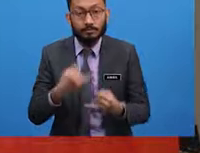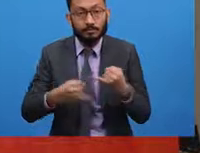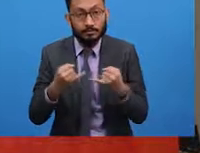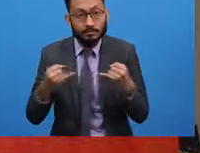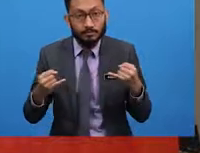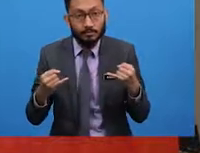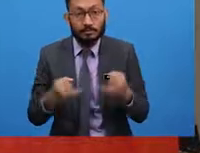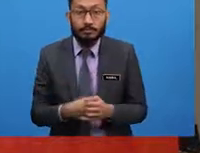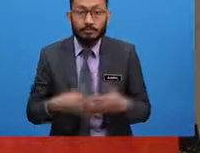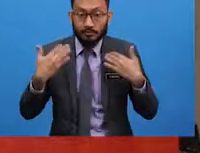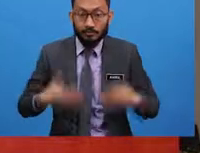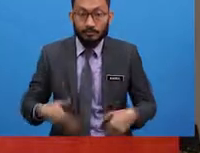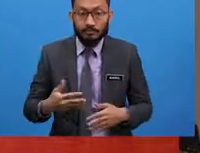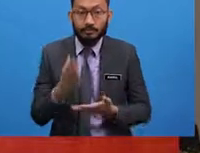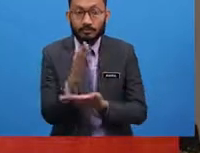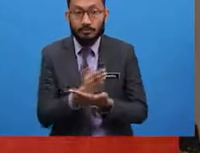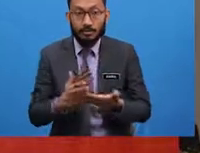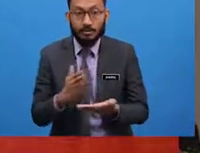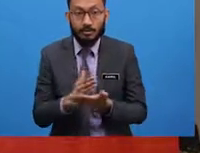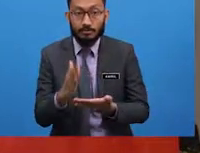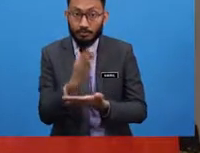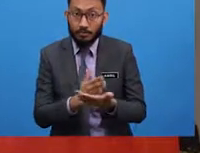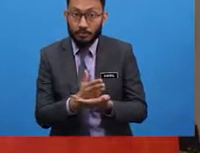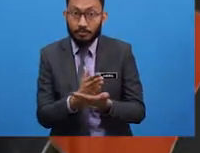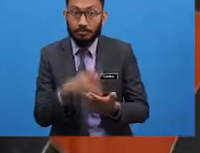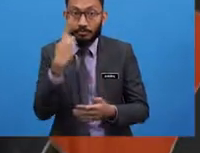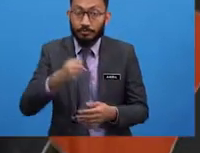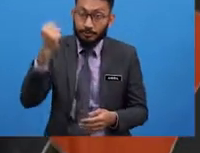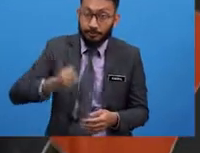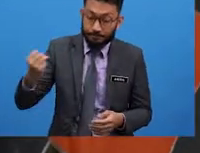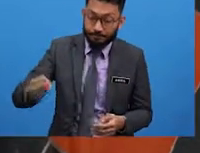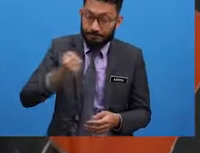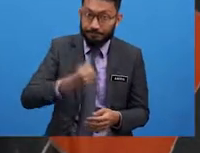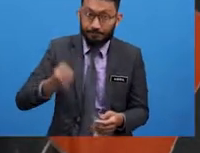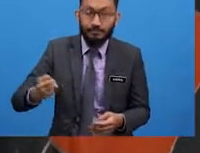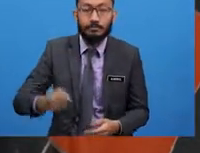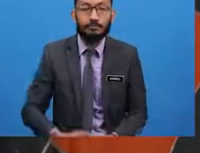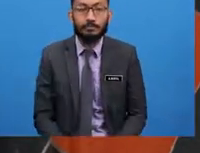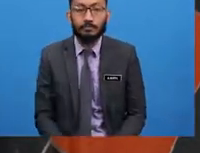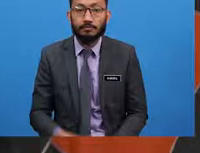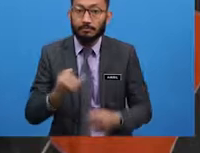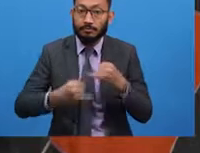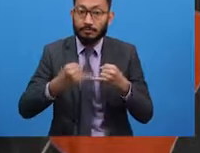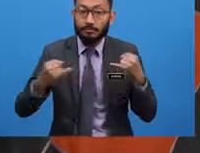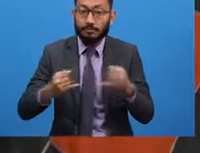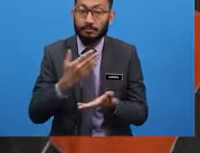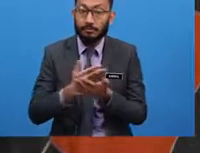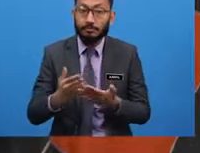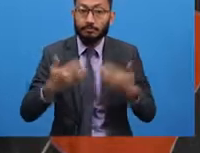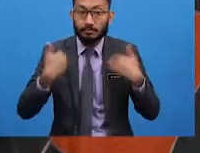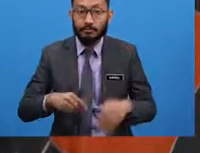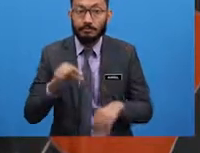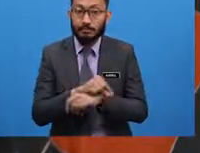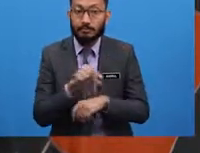celup dan di bahagian tengah kain untuk diterap. Kemudian, ikatkan bahagian kain menggunakan